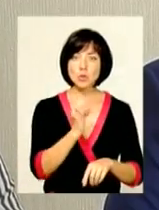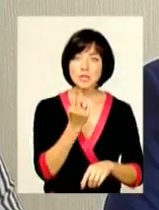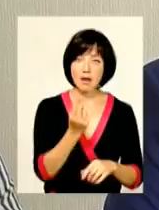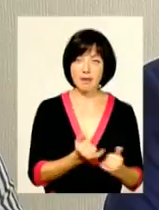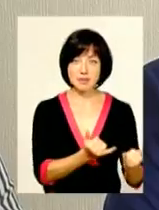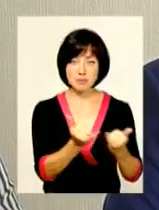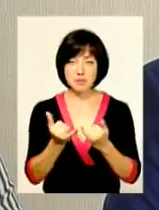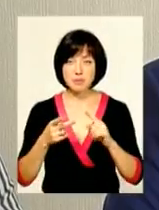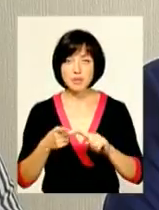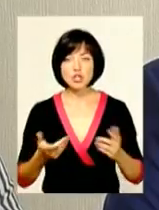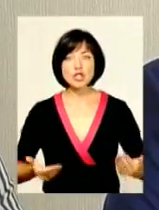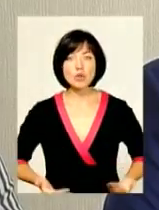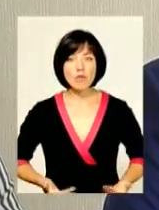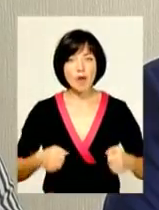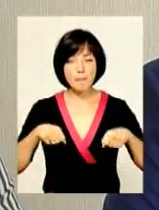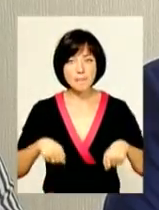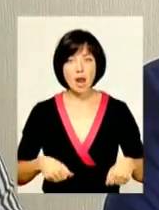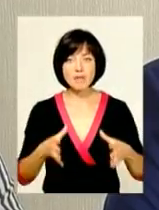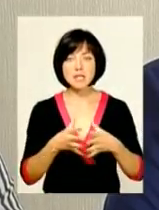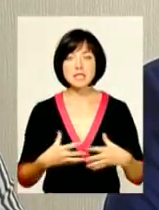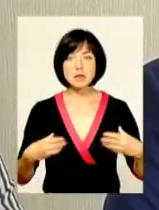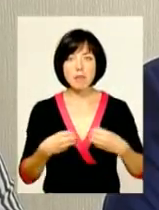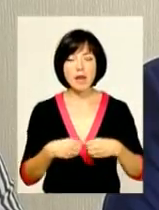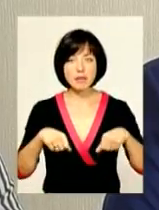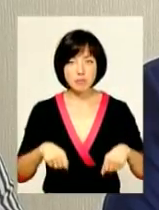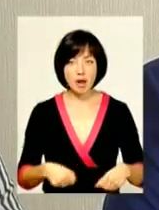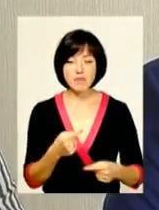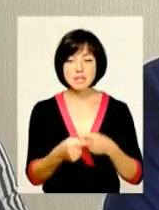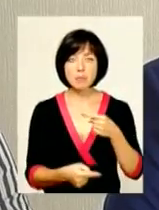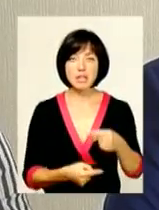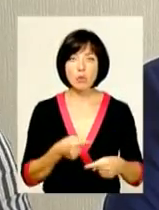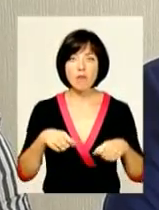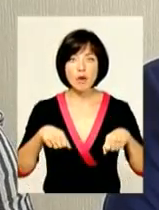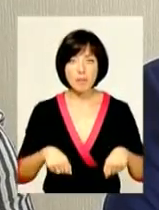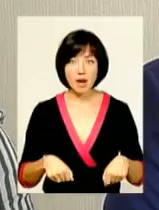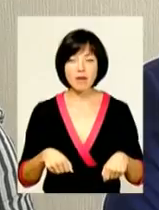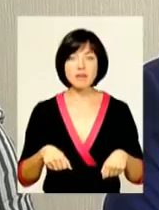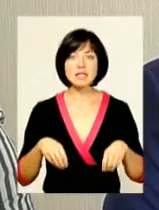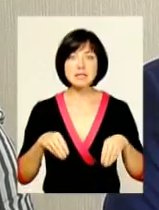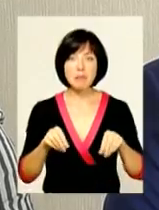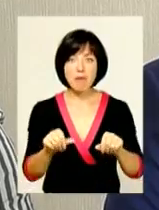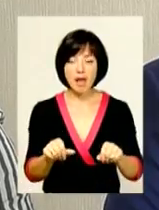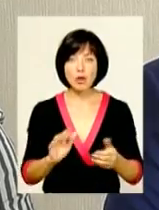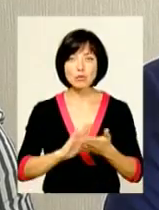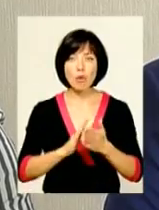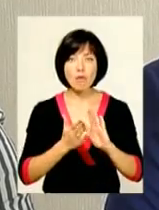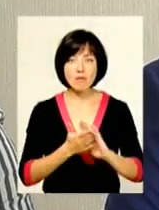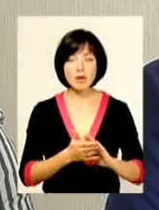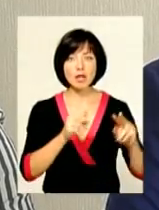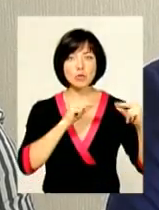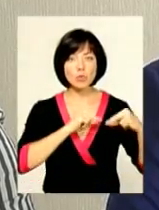соціальне забезпечення, житлове право, сімейне право, спадкове право, земельне, договірне,